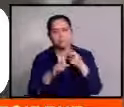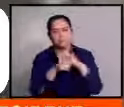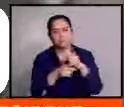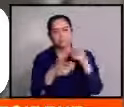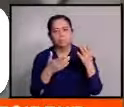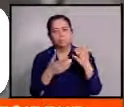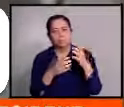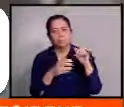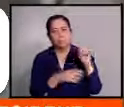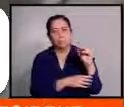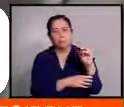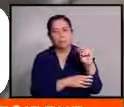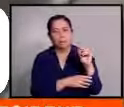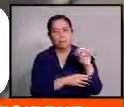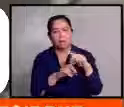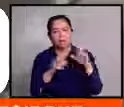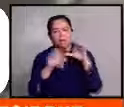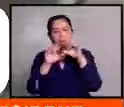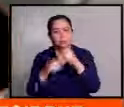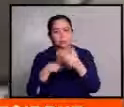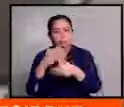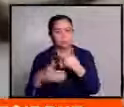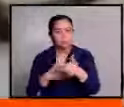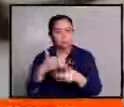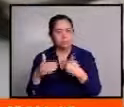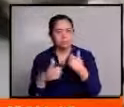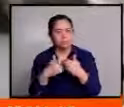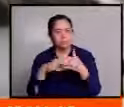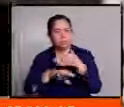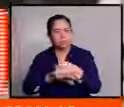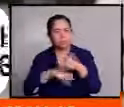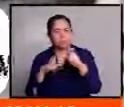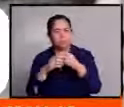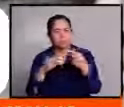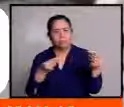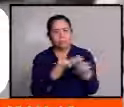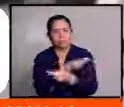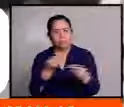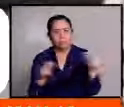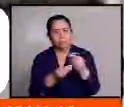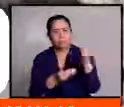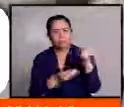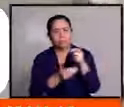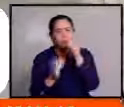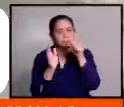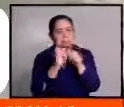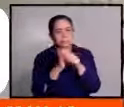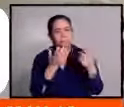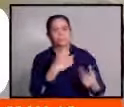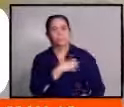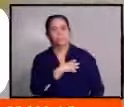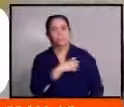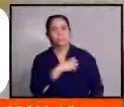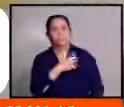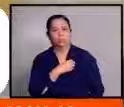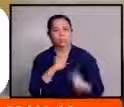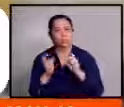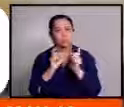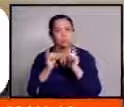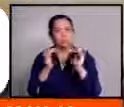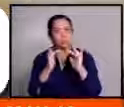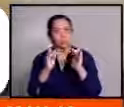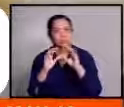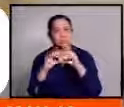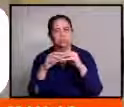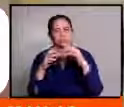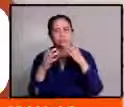Tambakan. Pero nahuli siya sa entrapment operation matapos magpag-transaksyon sa isang undercover agent na kumausap sa kanya